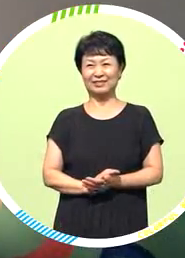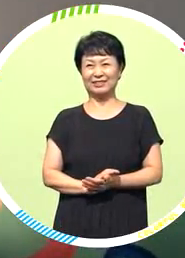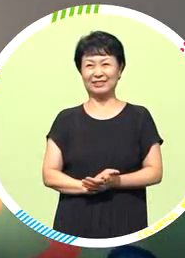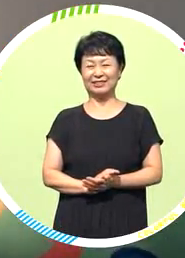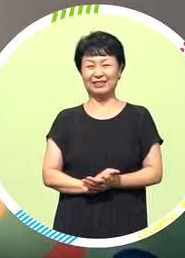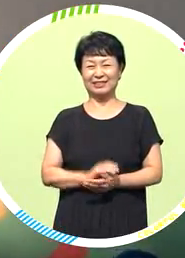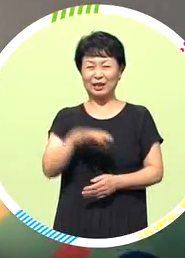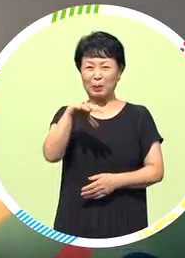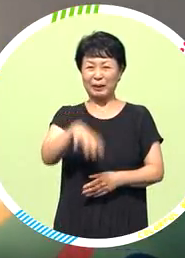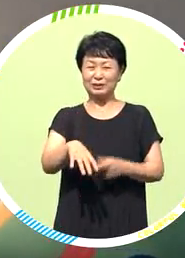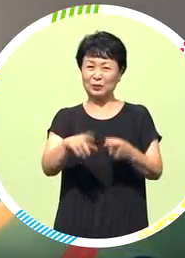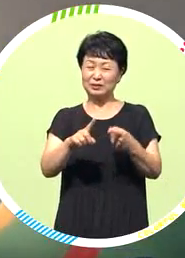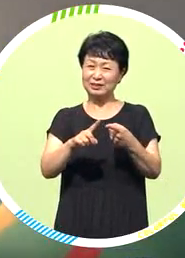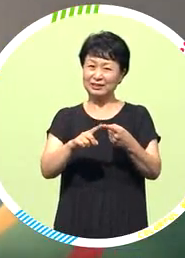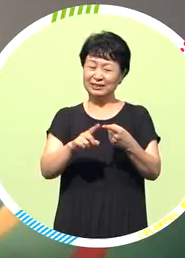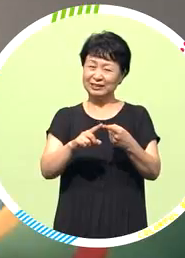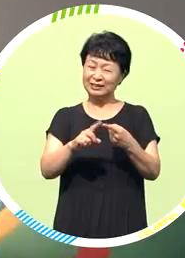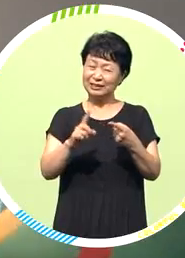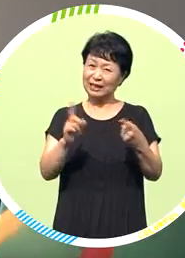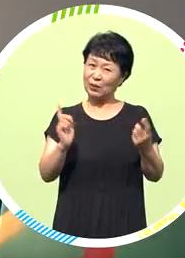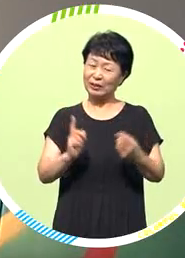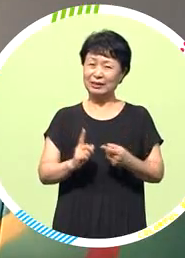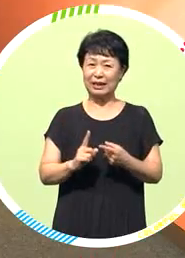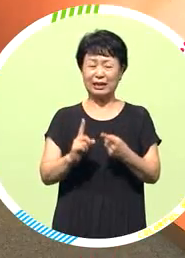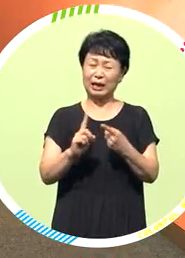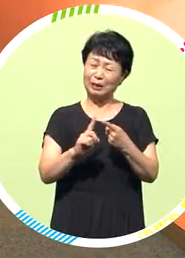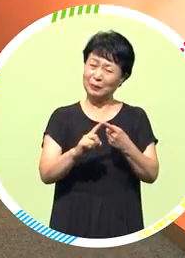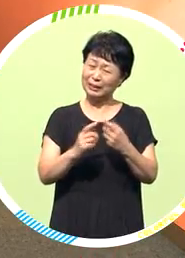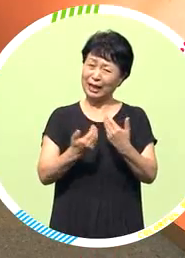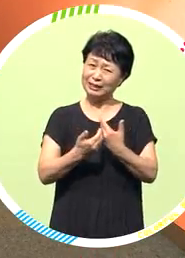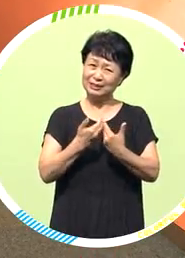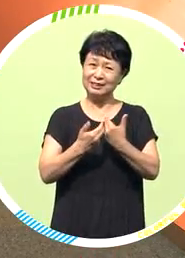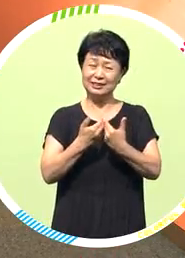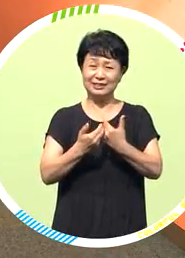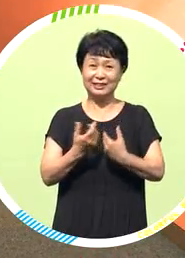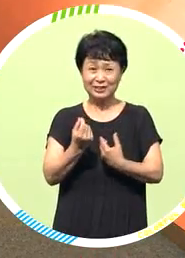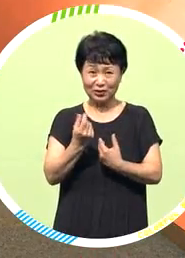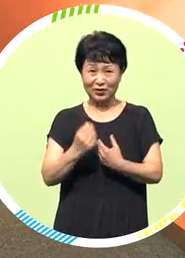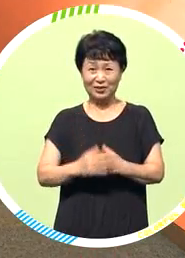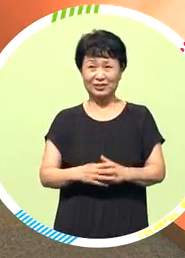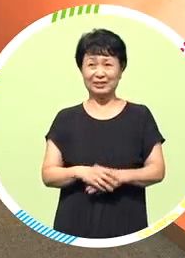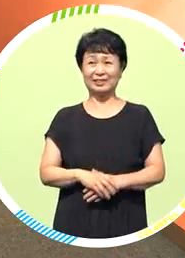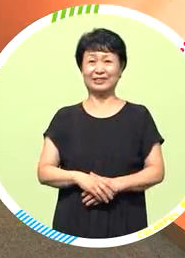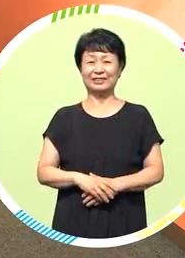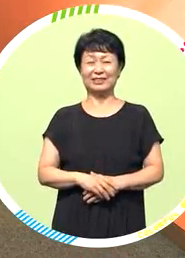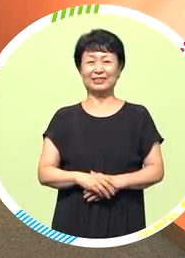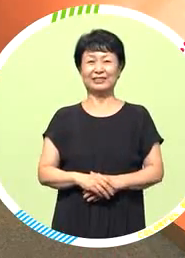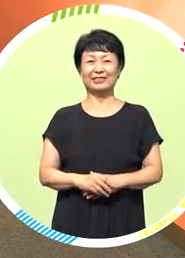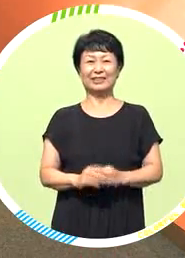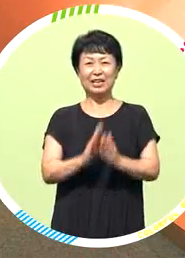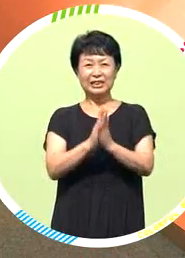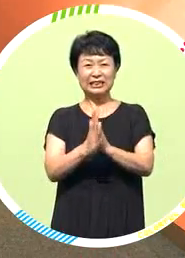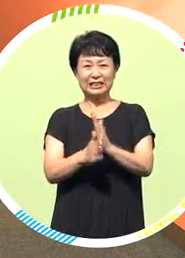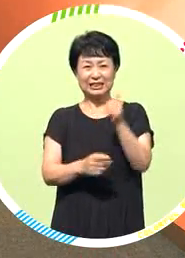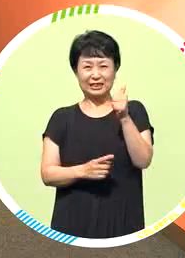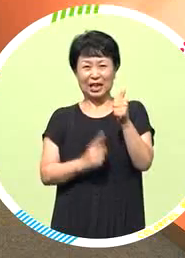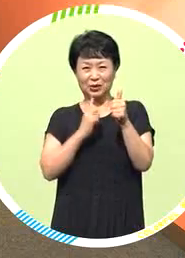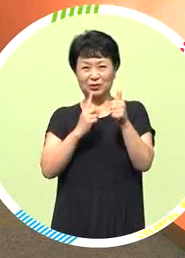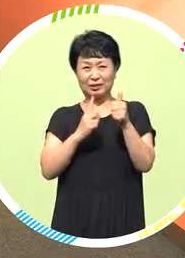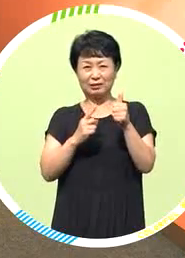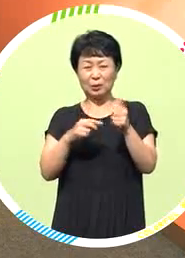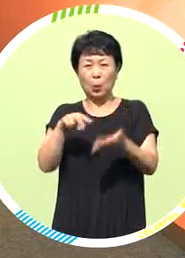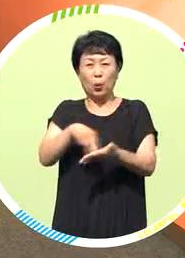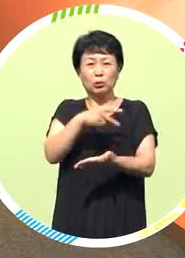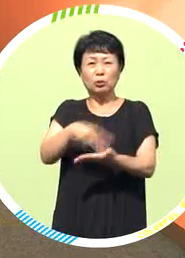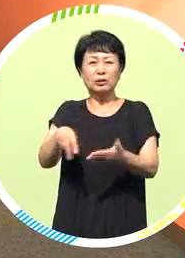ね。 あーね、この、ま、なんか合ってるような合ってないような雰囲気がね。 あ、かっこいい。すみませんね。 なんで踊ってるの？